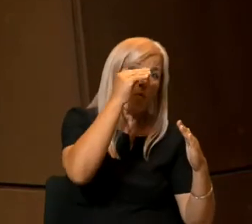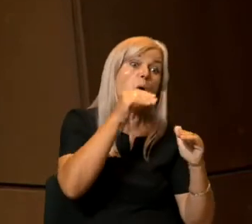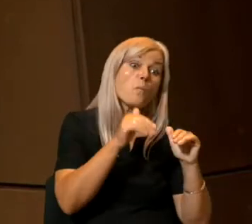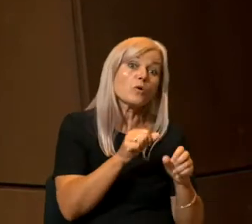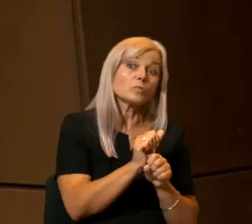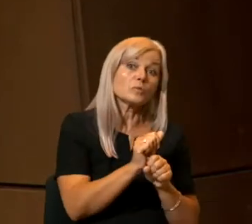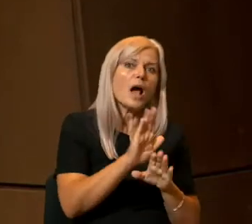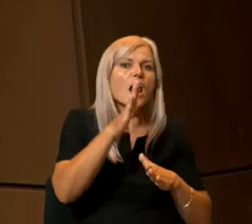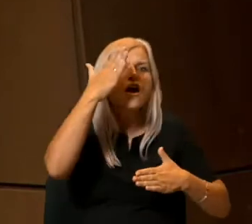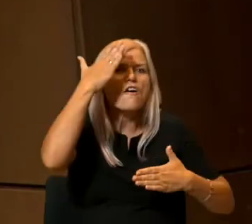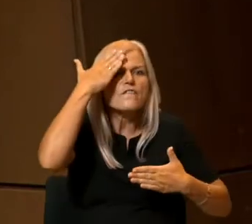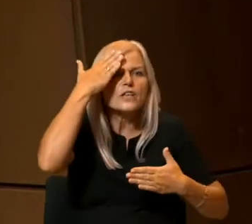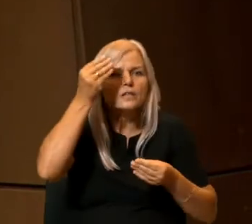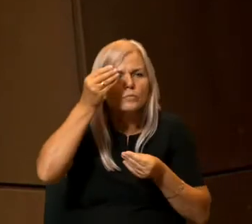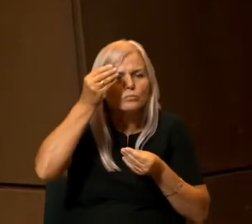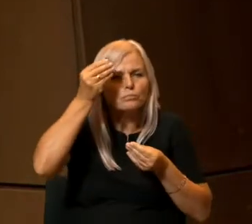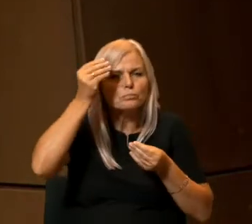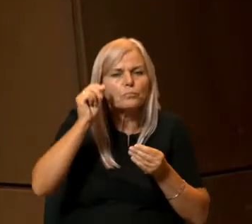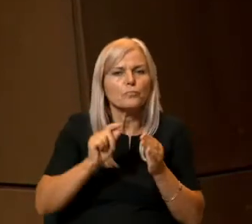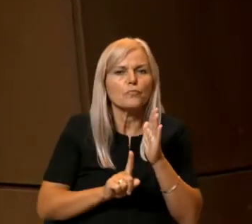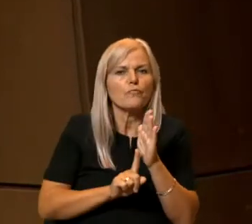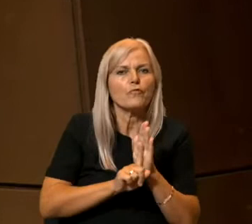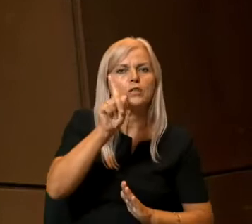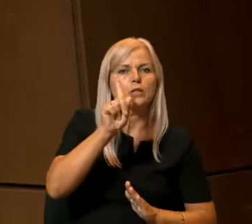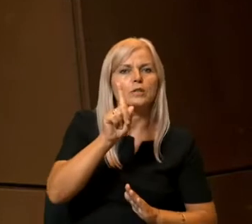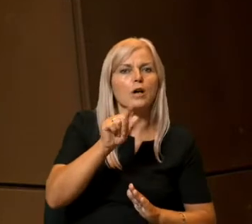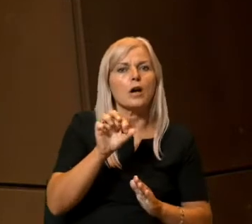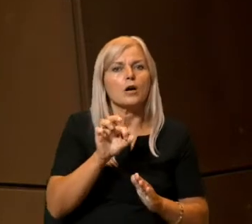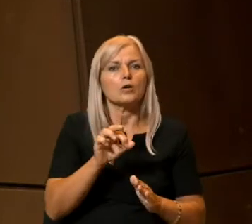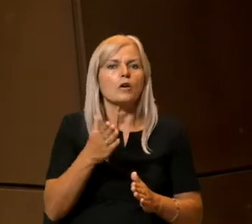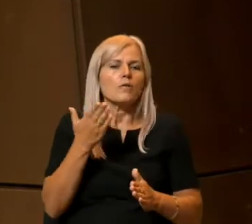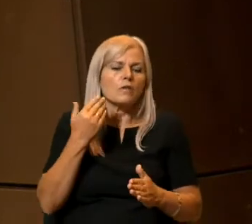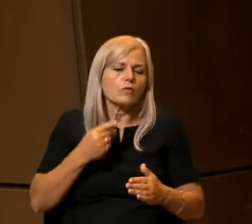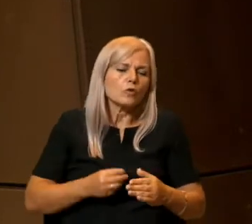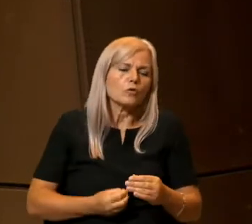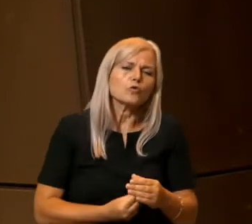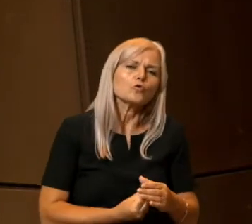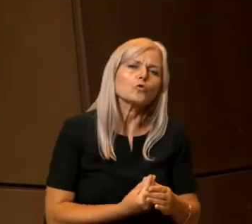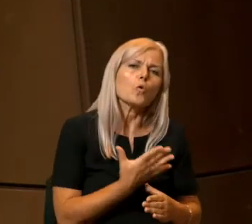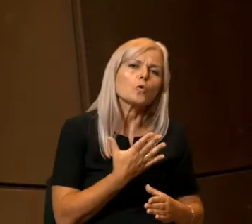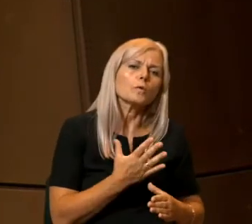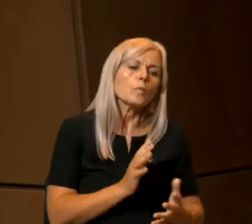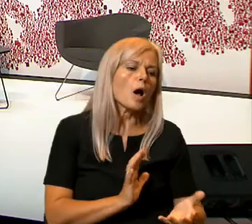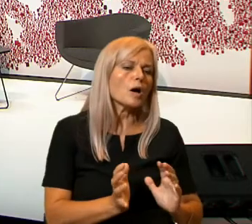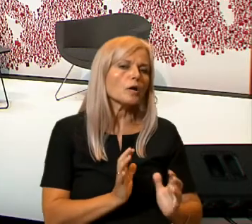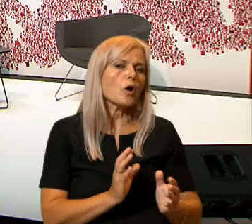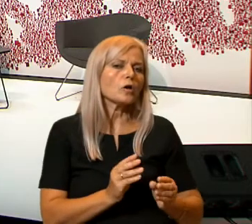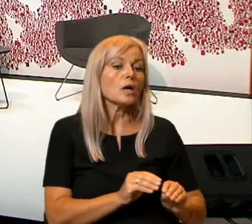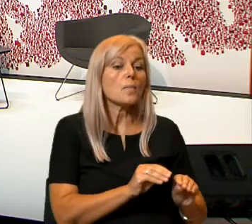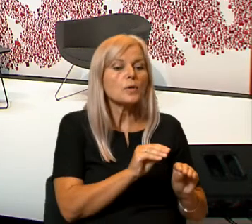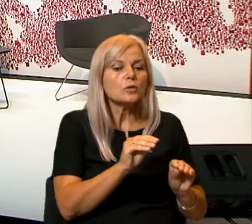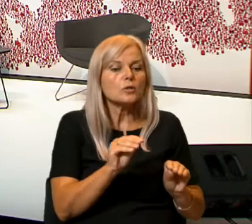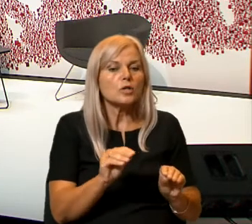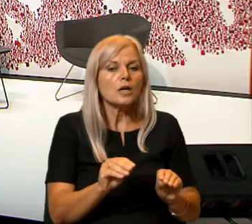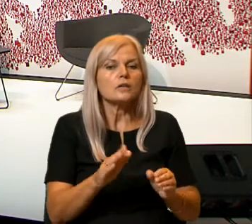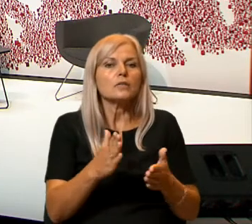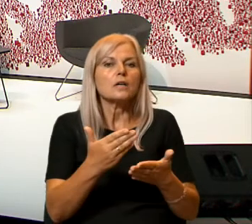wiedza starożytnych i świętych źródeł była chroniona i przekazywana w czystej